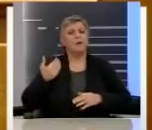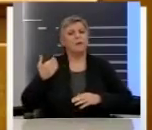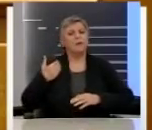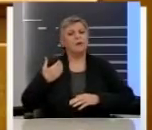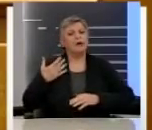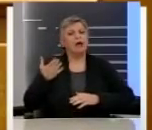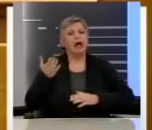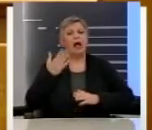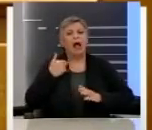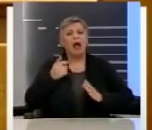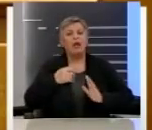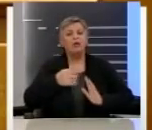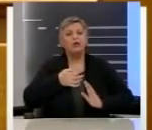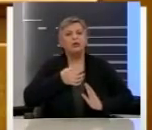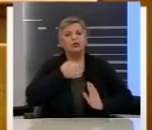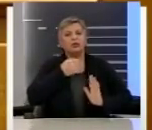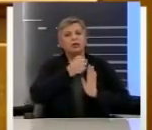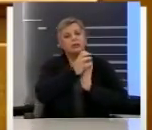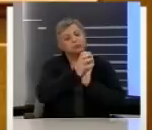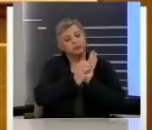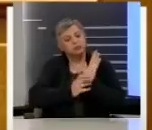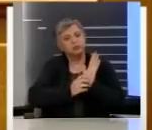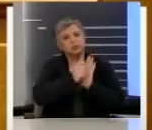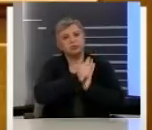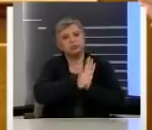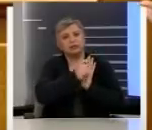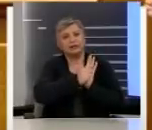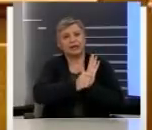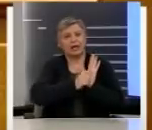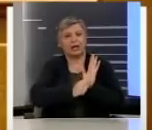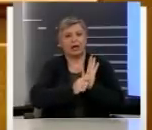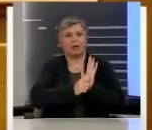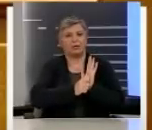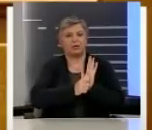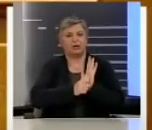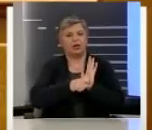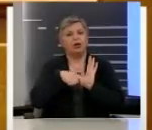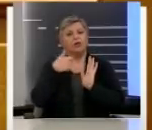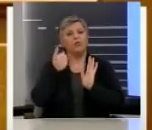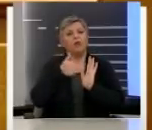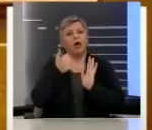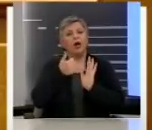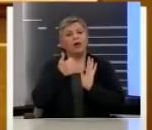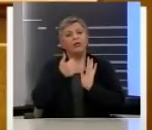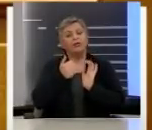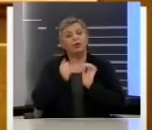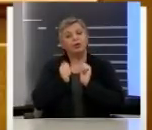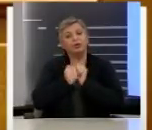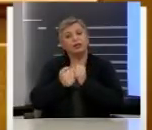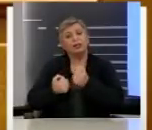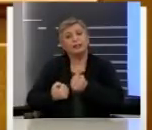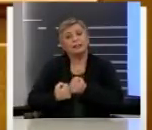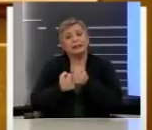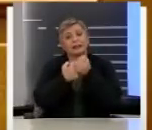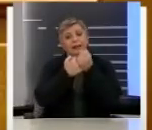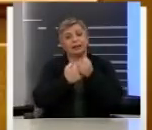άλλος γκουρού της νεοφιλελεύθερης πτέρυγας της Νέας Δημοκρατίας στην δεκαετία του 80,